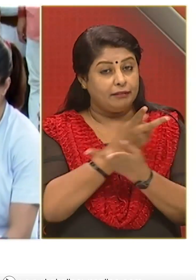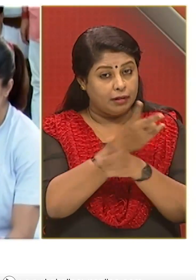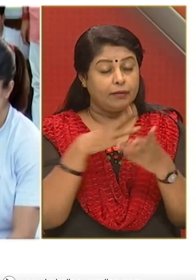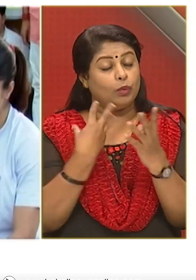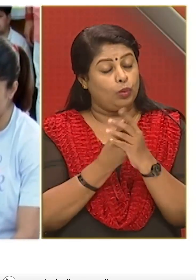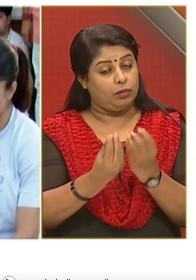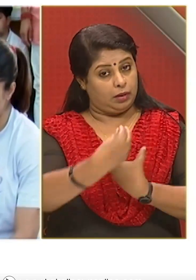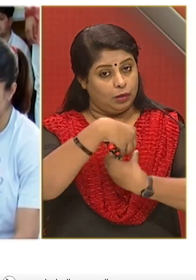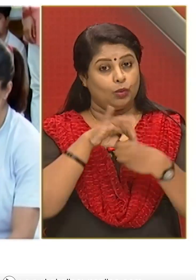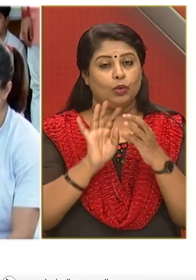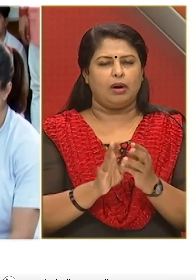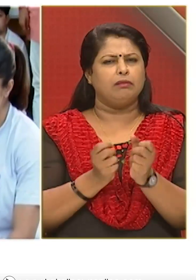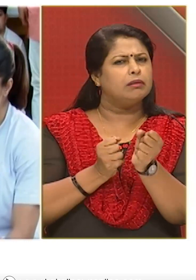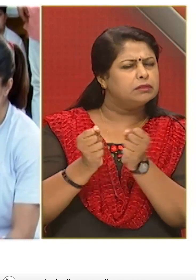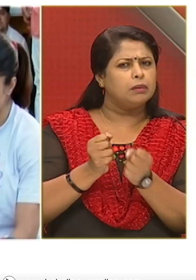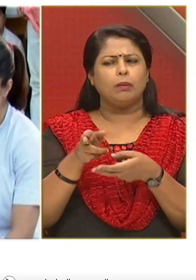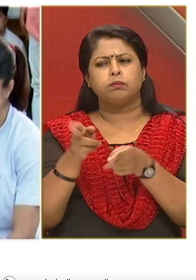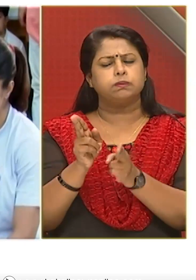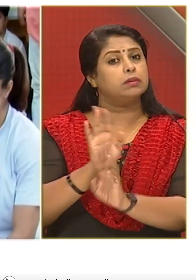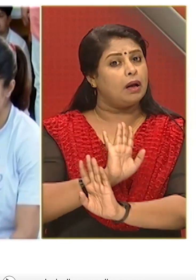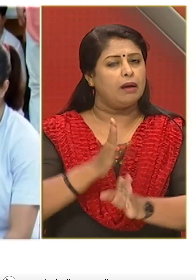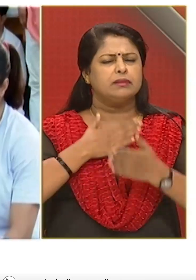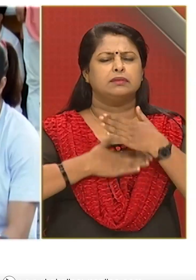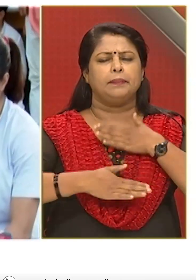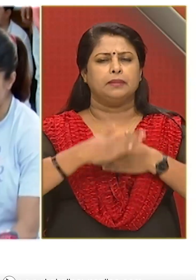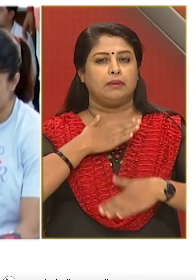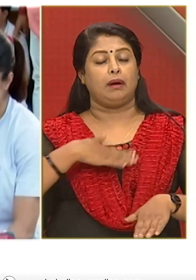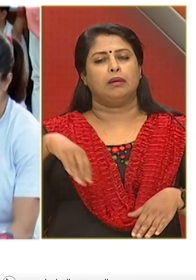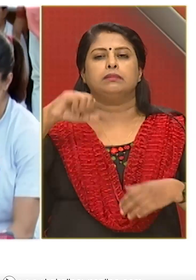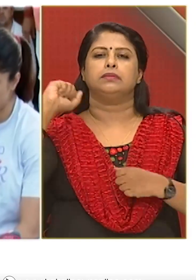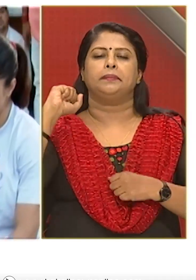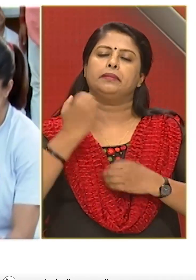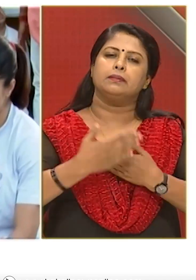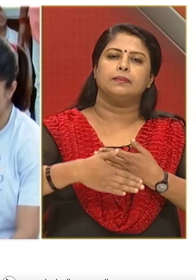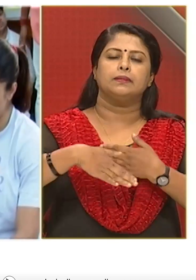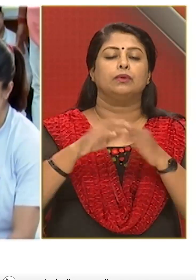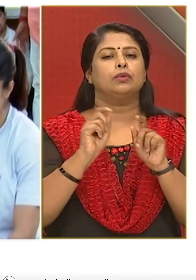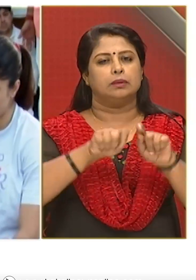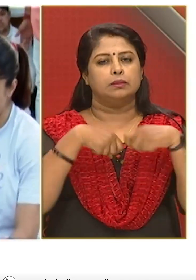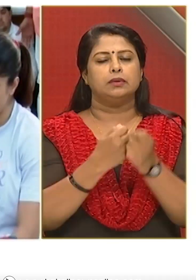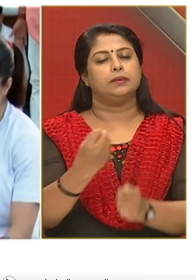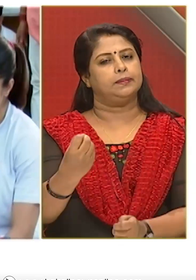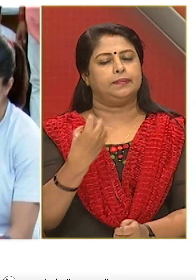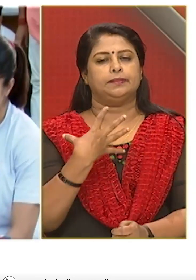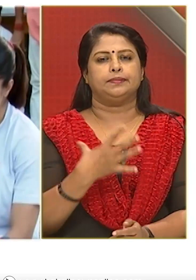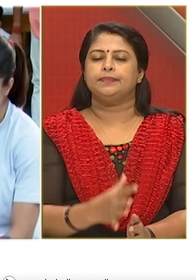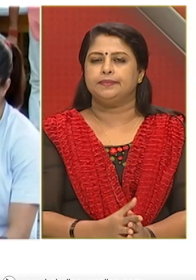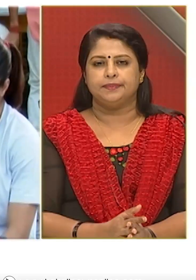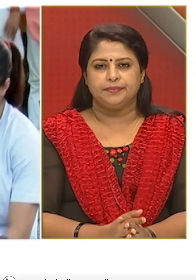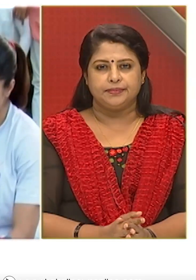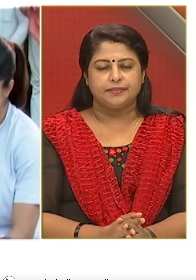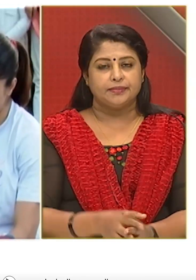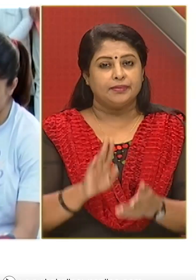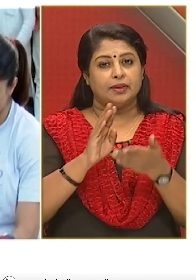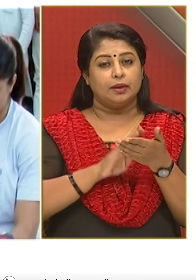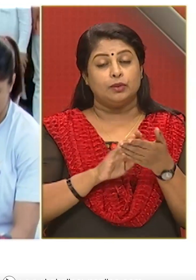പിന്തുണ തേടിയിട്ടുണ്ട്. തീർഗസ് ലാത്തി ചാർജ് പ്രയോഗിച്ചാലും അഹിംസാ മാർഗത്തിലായിരിക്കും പ്രതിഷേധം നടത്തുക എന്നുള്ളതും താരങ്ങൾ അറിയിച്ചിട്ടുണ്ട്. എന്തായാലും